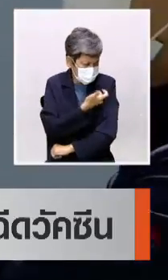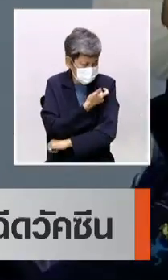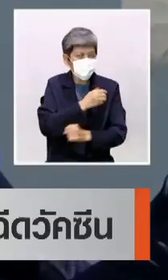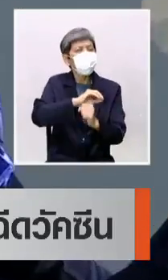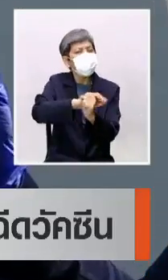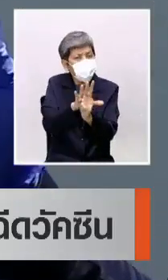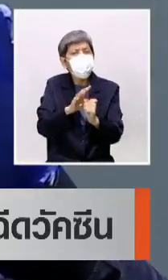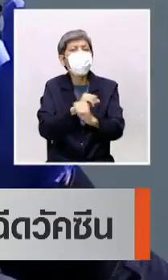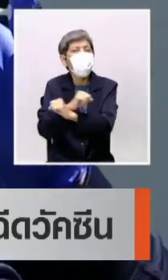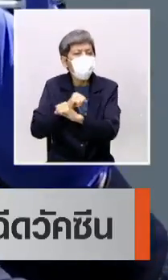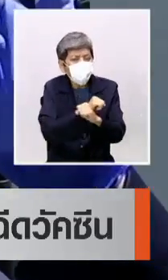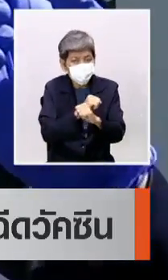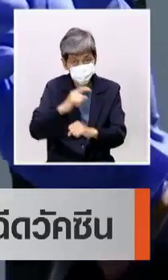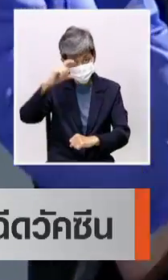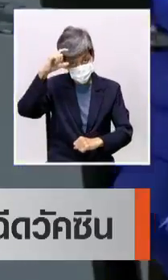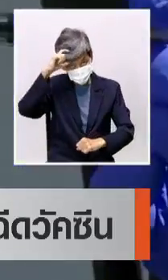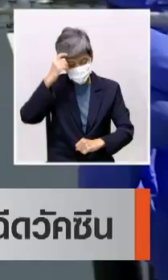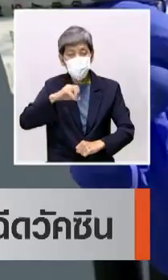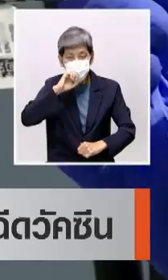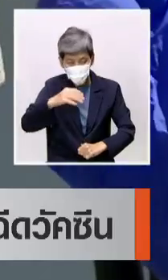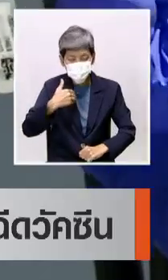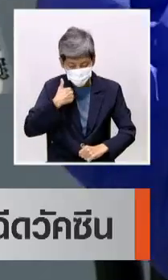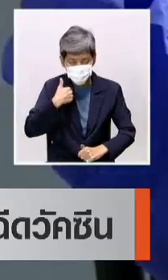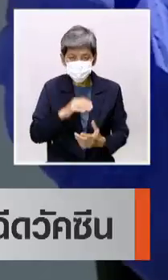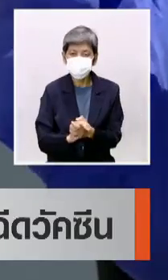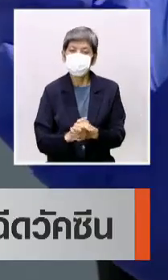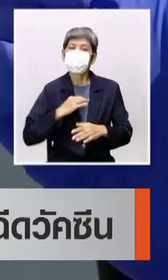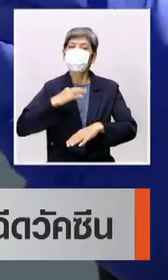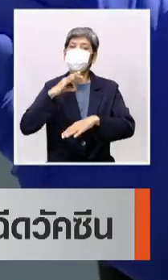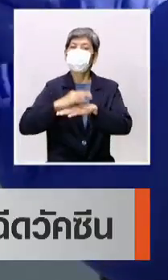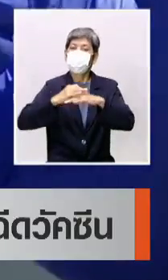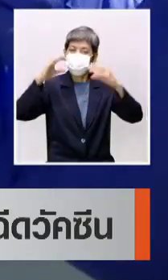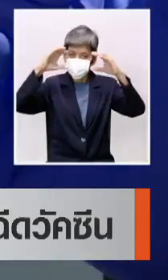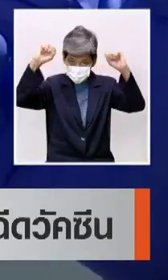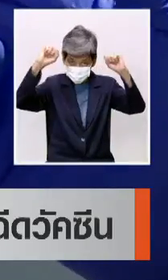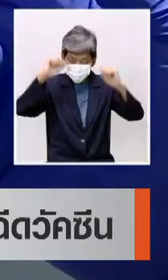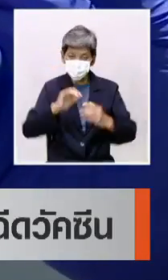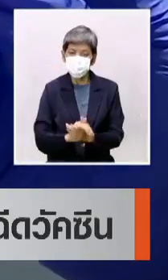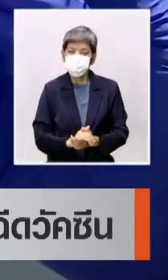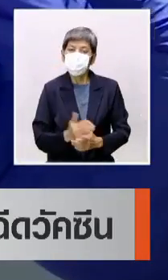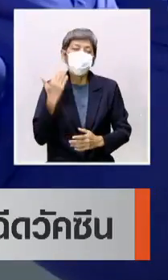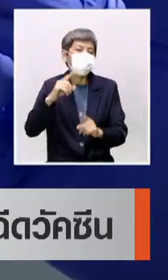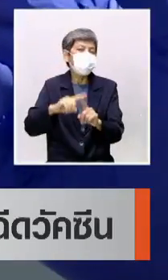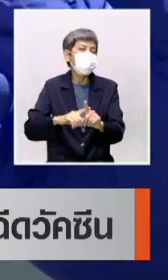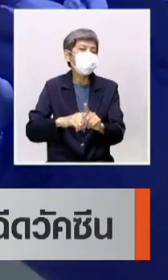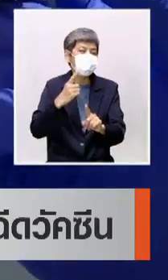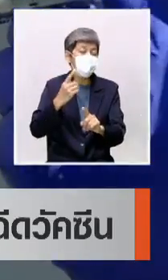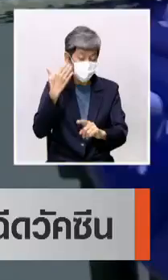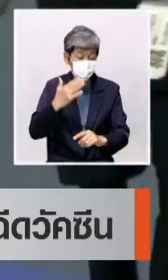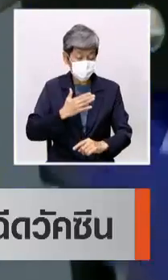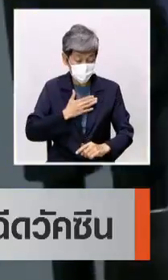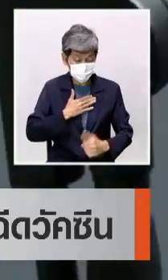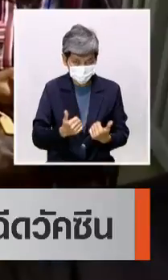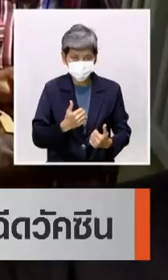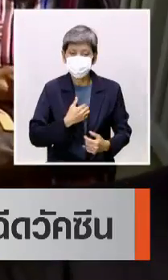ควิดไบเดนเองเคยระบุตั้งแต่แรกเริ่มเข้ารับตำแหน่งประธานาธิบดีสหรัฐนะคะเมื่อเดือนมกราคมที่ผ่านมาค่ะ